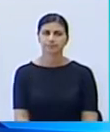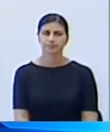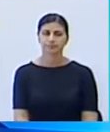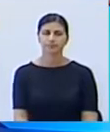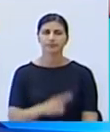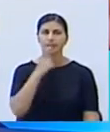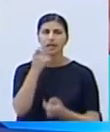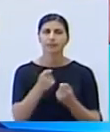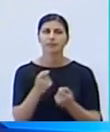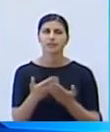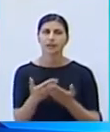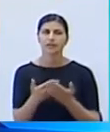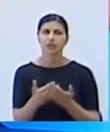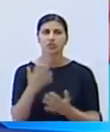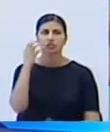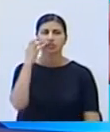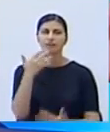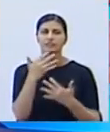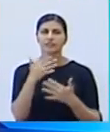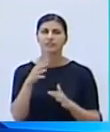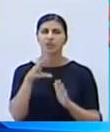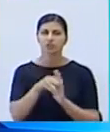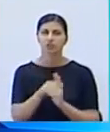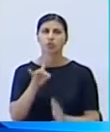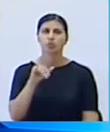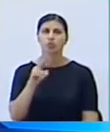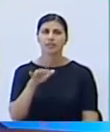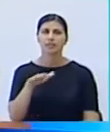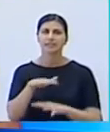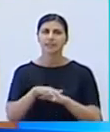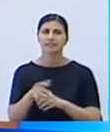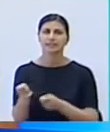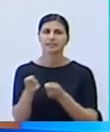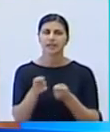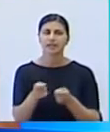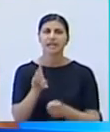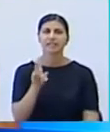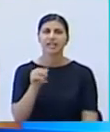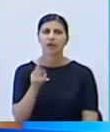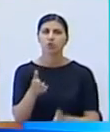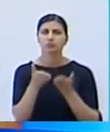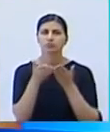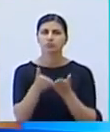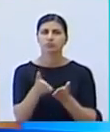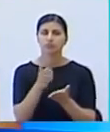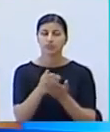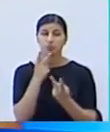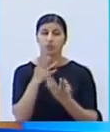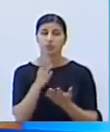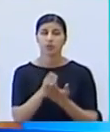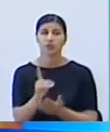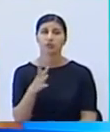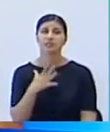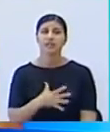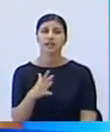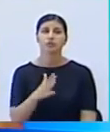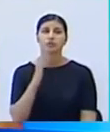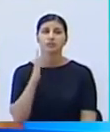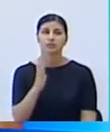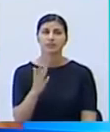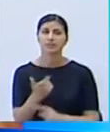ელემენტარულად თუნდაც რომ შავ ზღვაში რუმინეთის ბაზიდან გამოსული ნატოს კრეისერები დაცურავს ნათლად მეტყველებს იმას, რომ საქართველოს